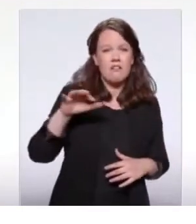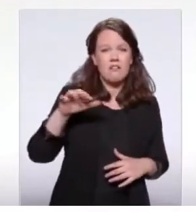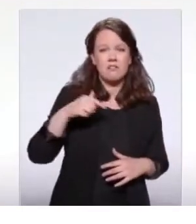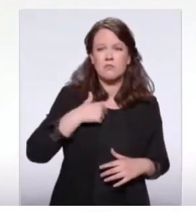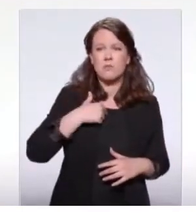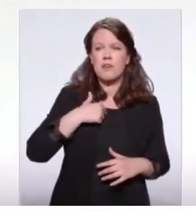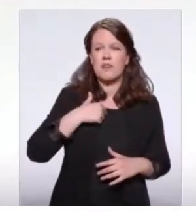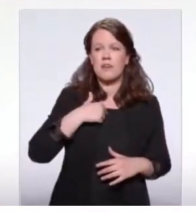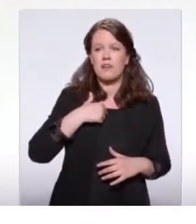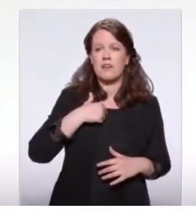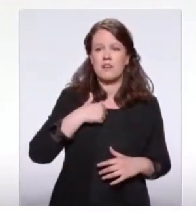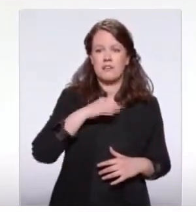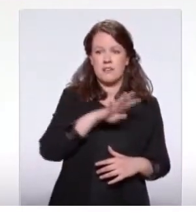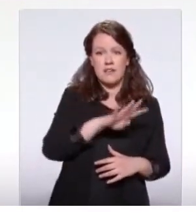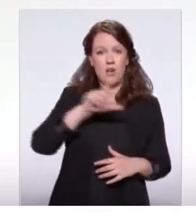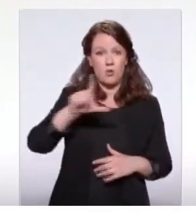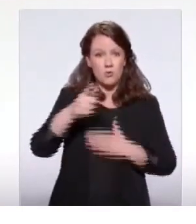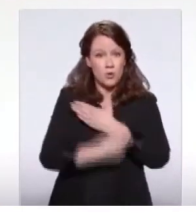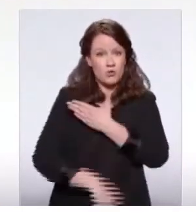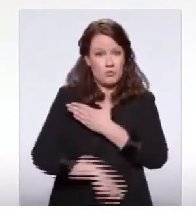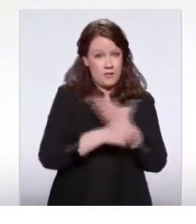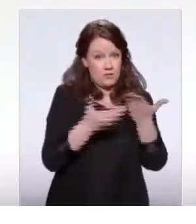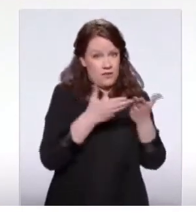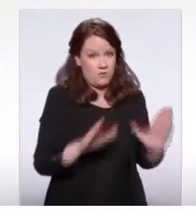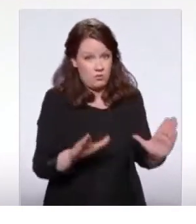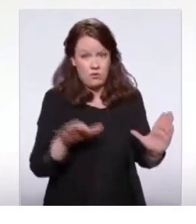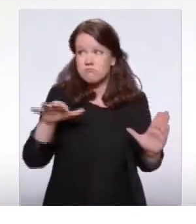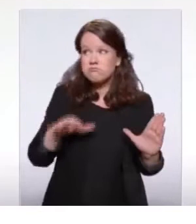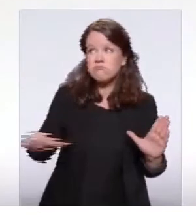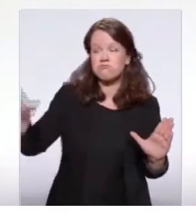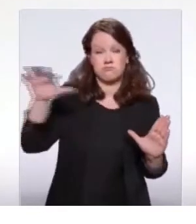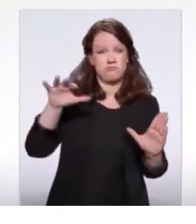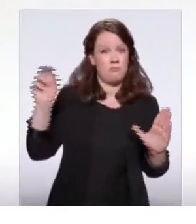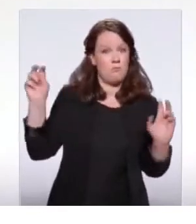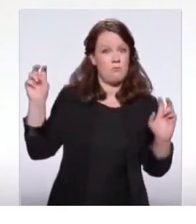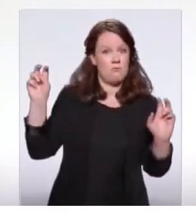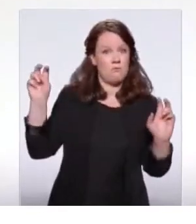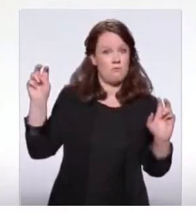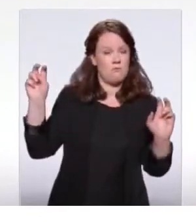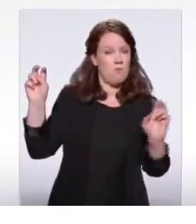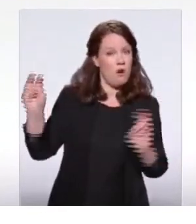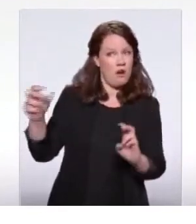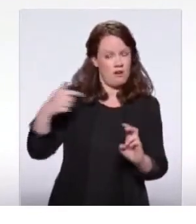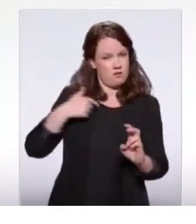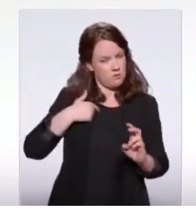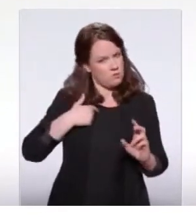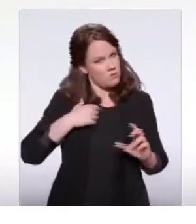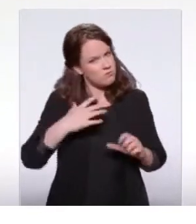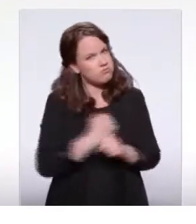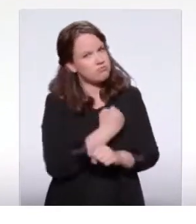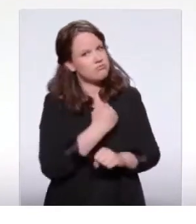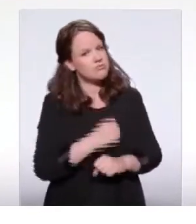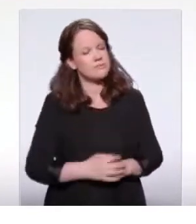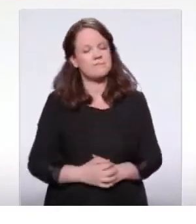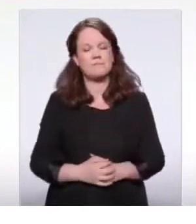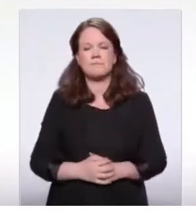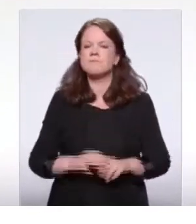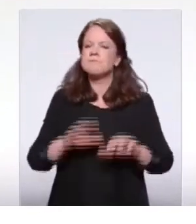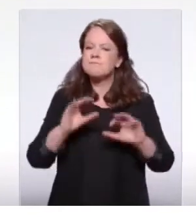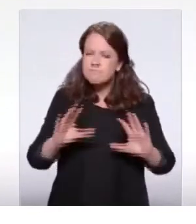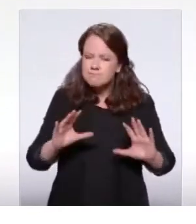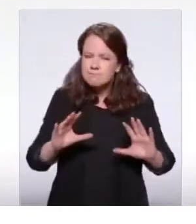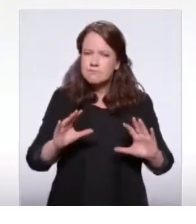c'est grâce à eux. Enfin, comme depuis un an, l'accompagnement économique et social sera au